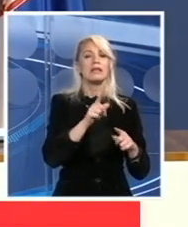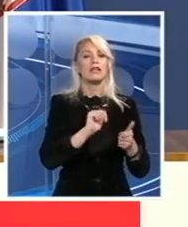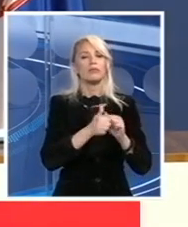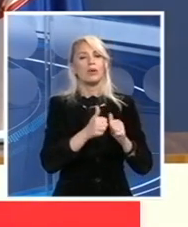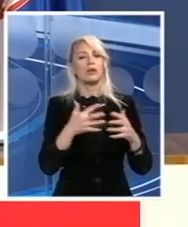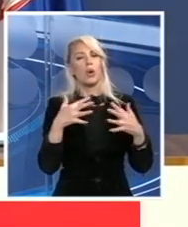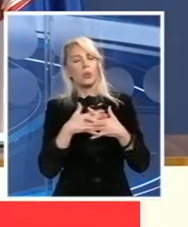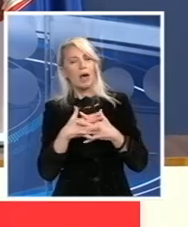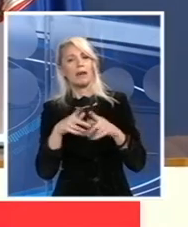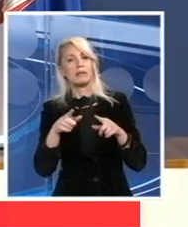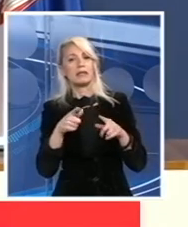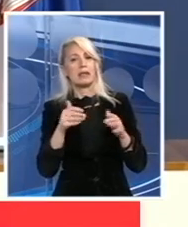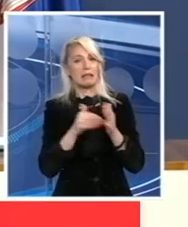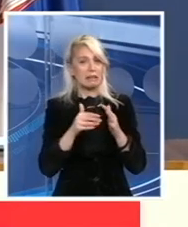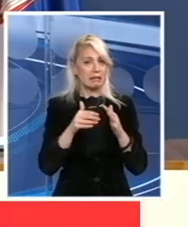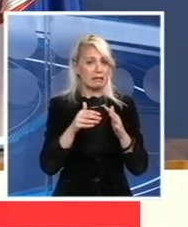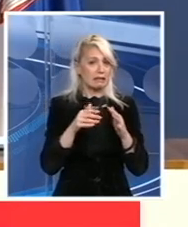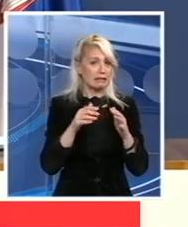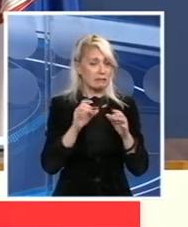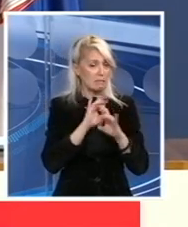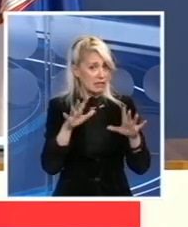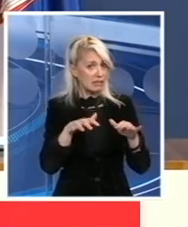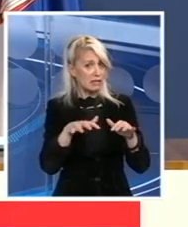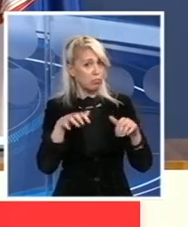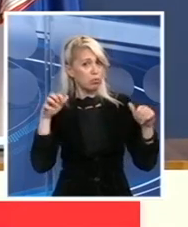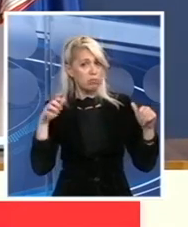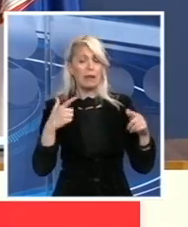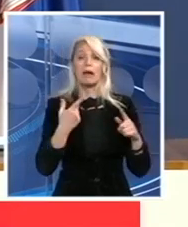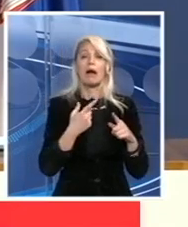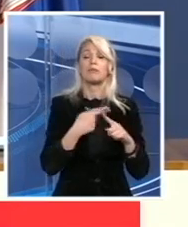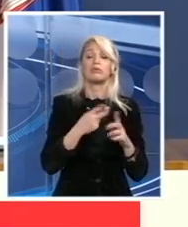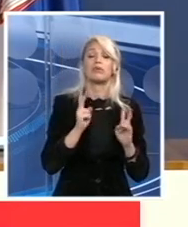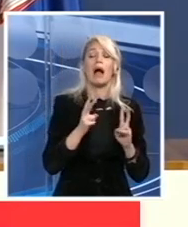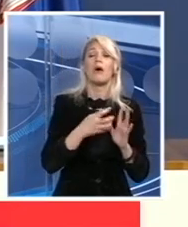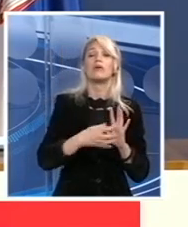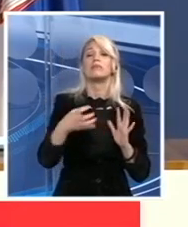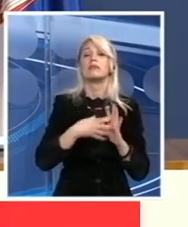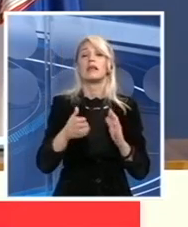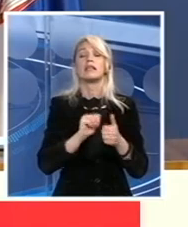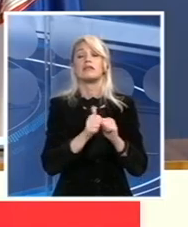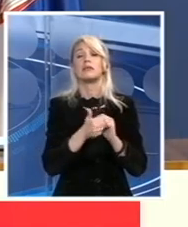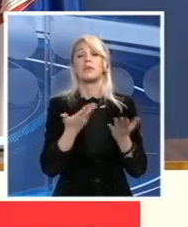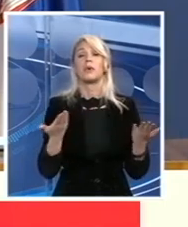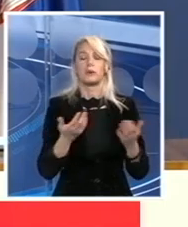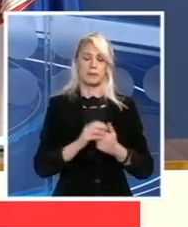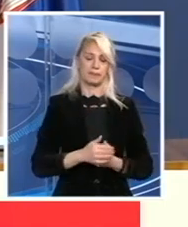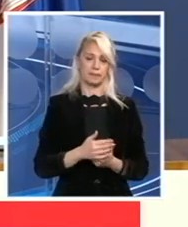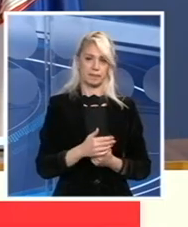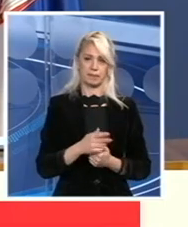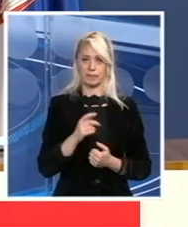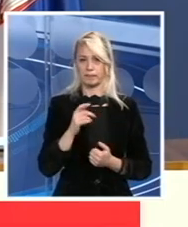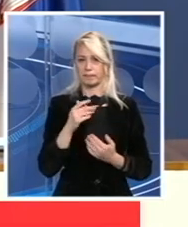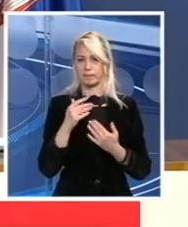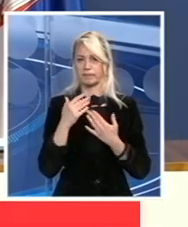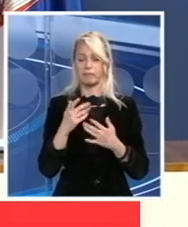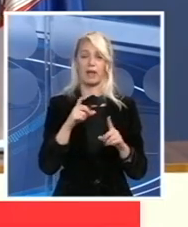imate neki stav o tome, kada bismo mogli očekivati nastavak i u kojoj meri, na koji način? Hvala. Da. Hvala vam. Što se